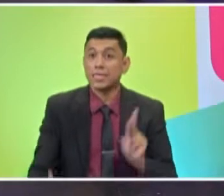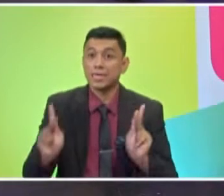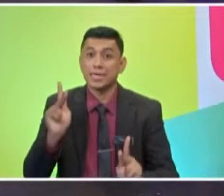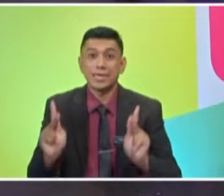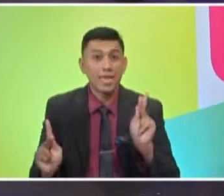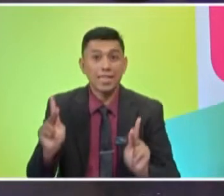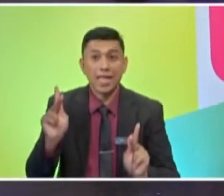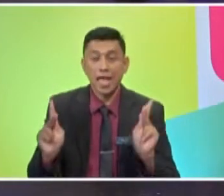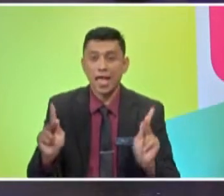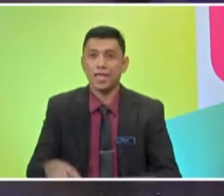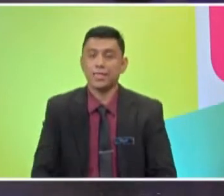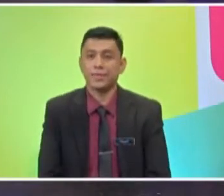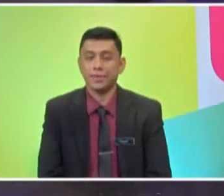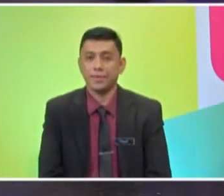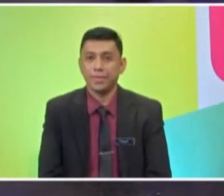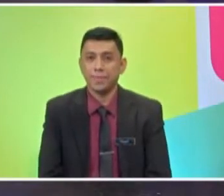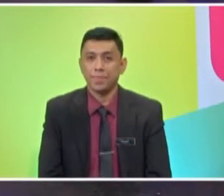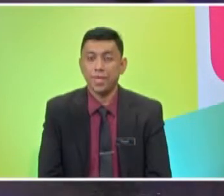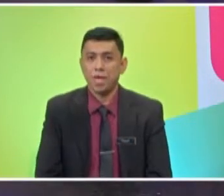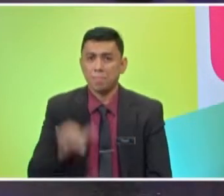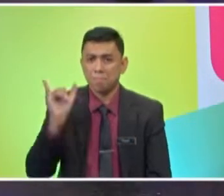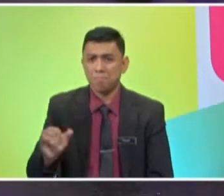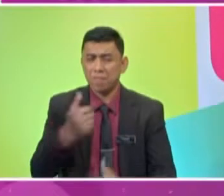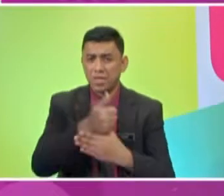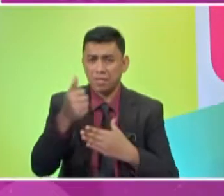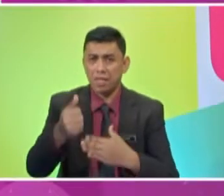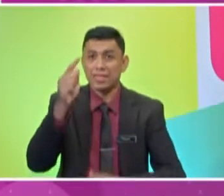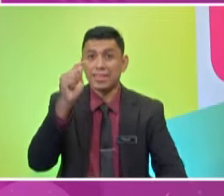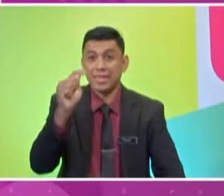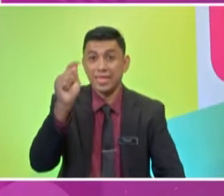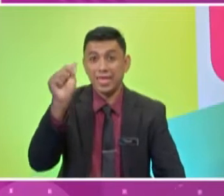Kereta. Okey, suku kata terakhirnya T-A-T-A.